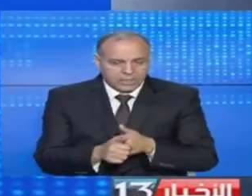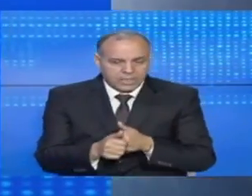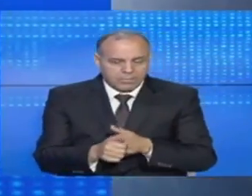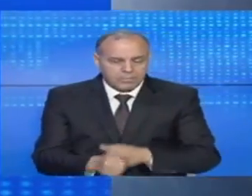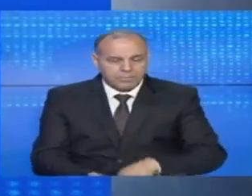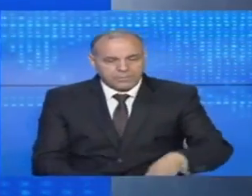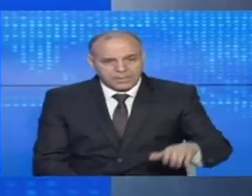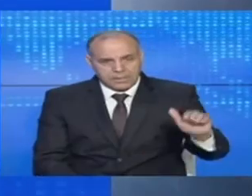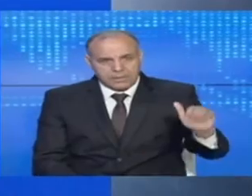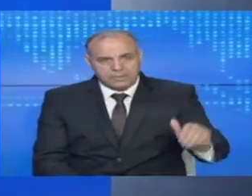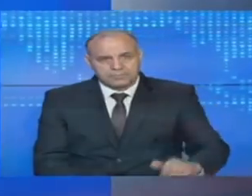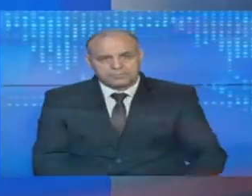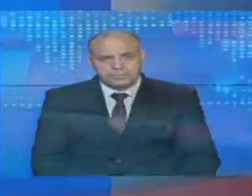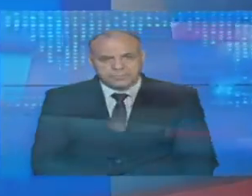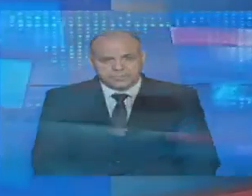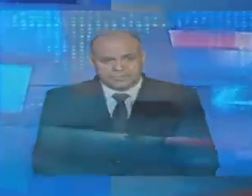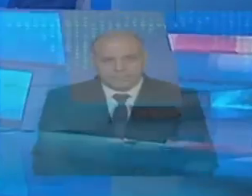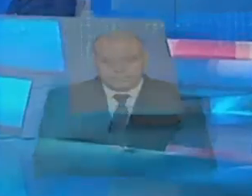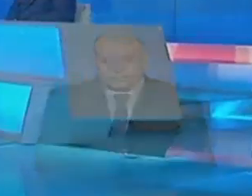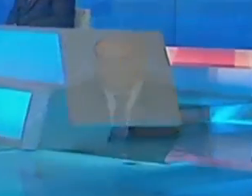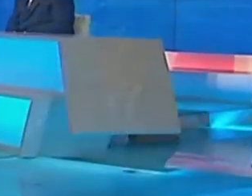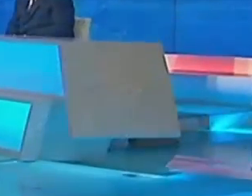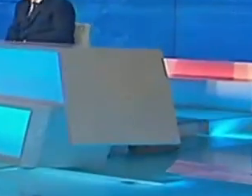الاهتمام في امان الله